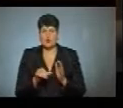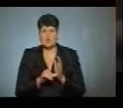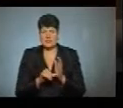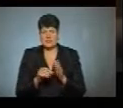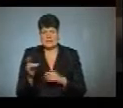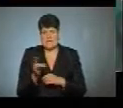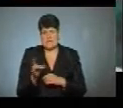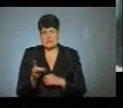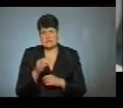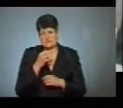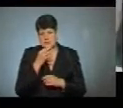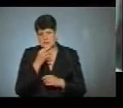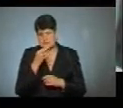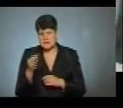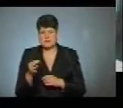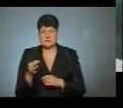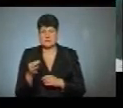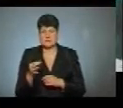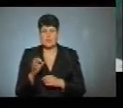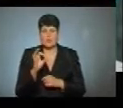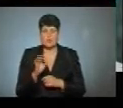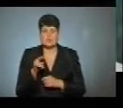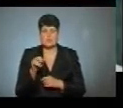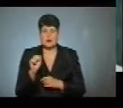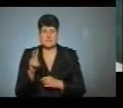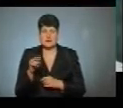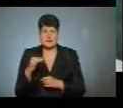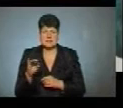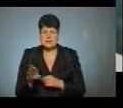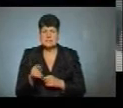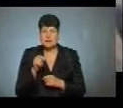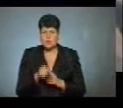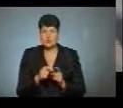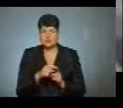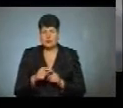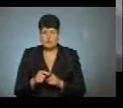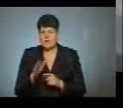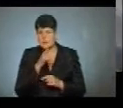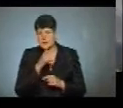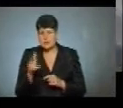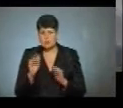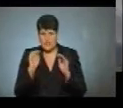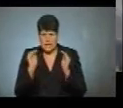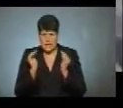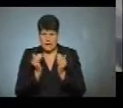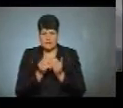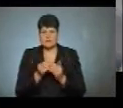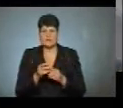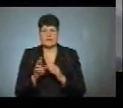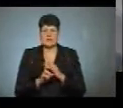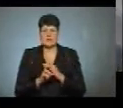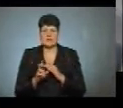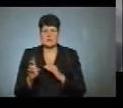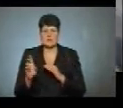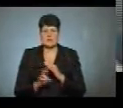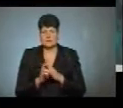повідомив настоятель цього собору отець Орест Павлійський. За його словами, на період карантину в храмі запровадили